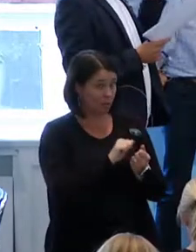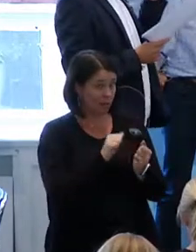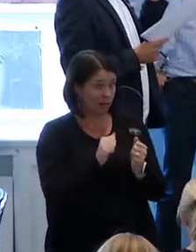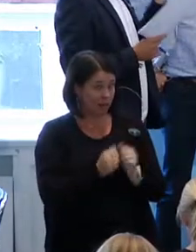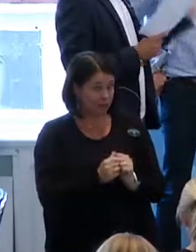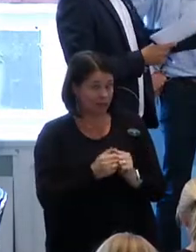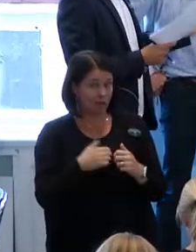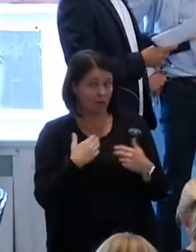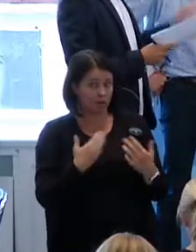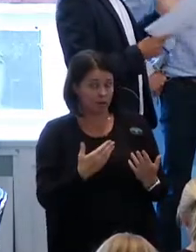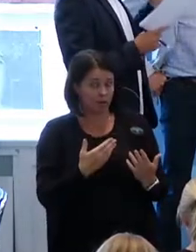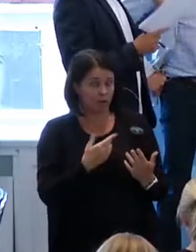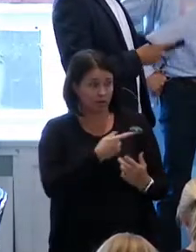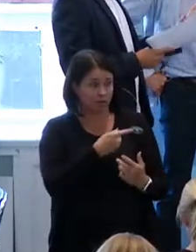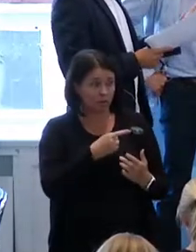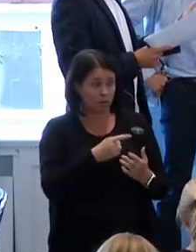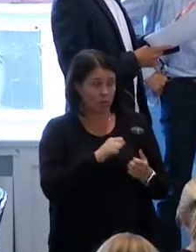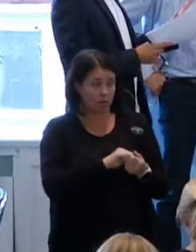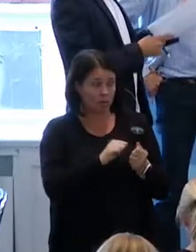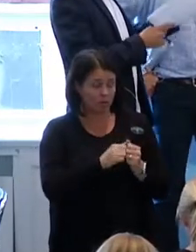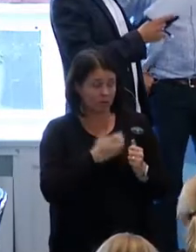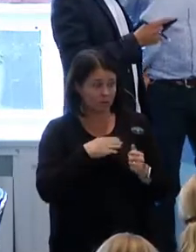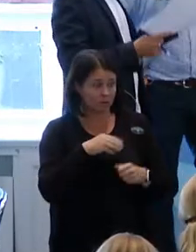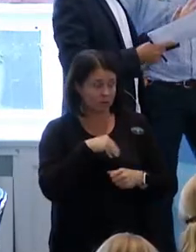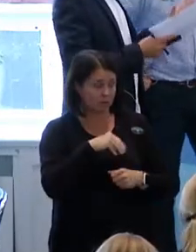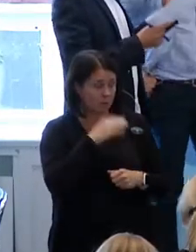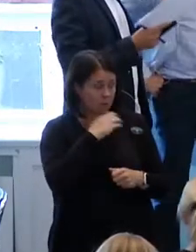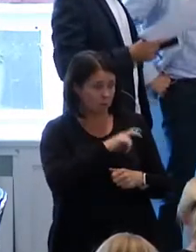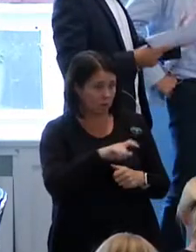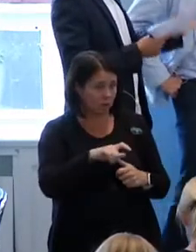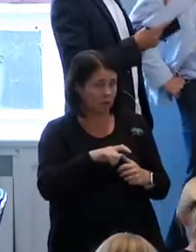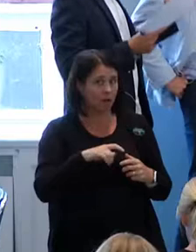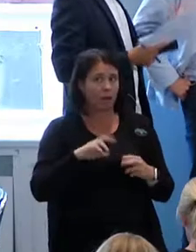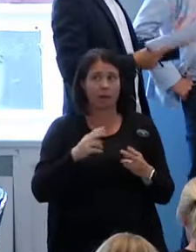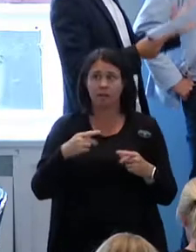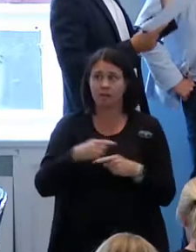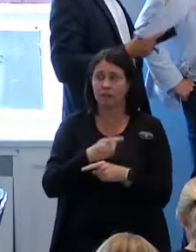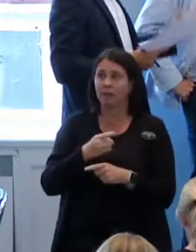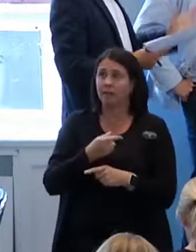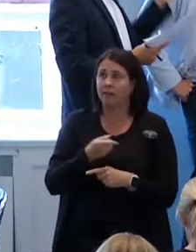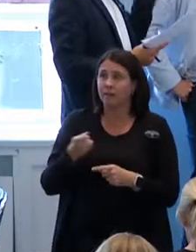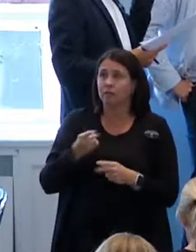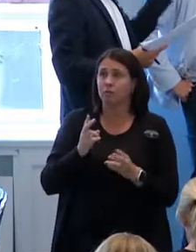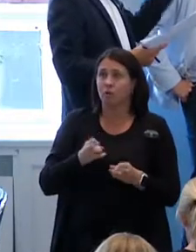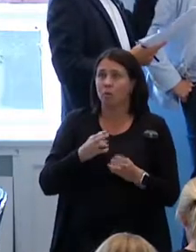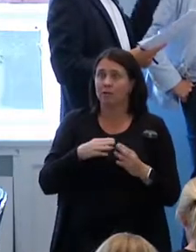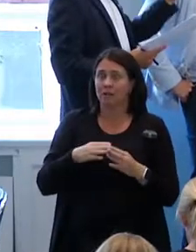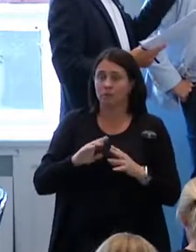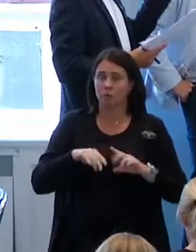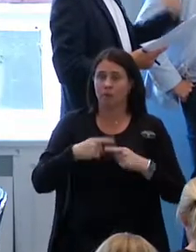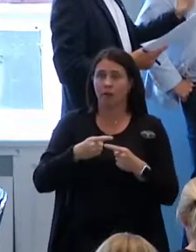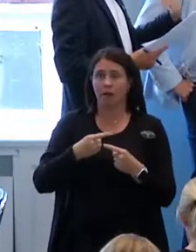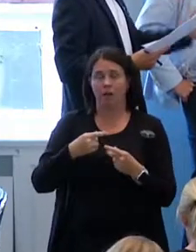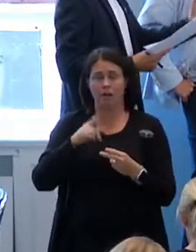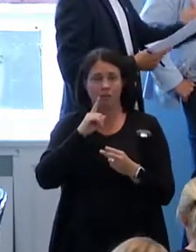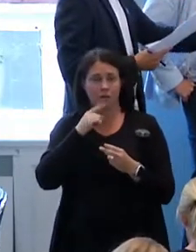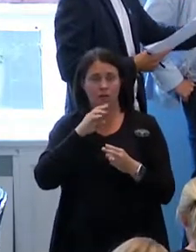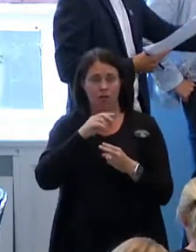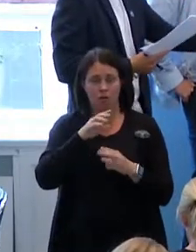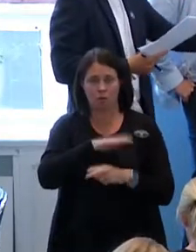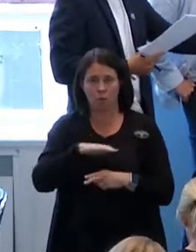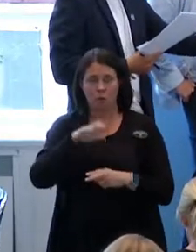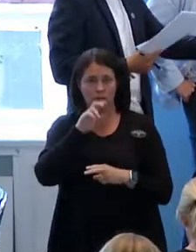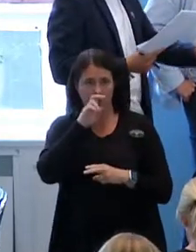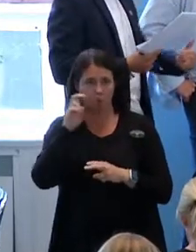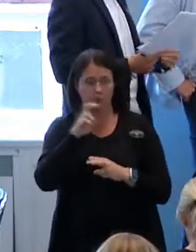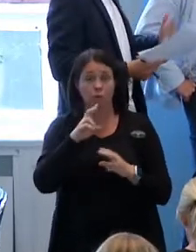politiskt, så att man, att, som ni som parti, att man satsar på unga? Eller är det liksom prioriteringen även i liksom stadsutveckling? Att man har den aspekten med sig hela tiden, så löser man